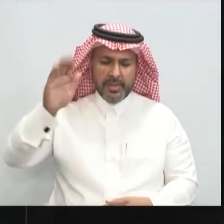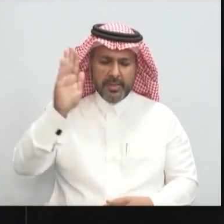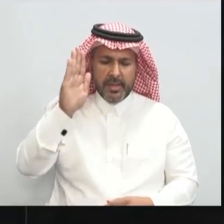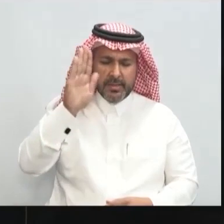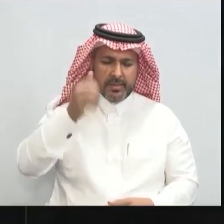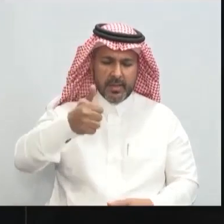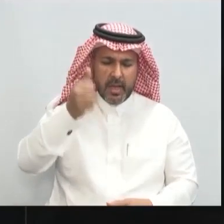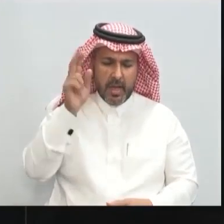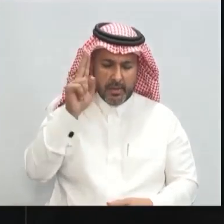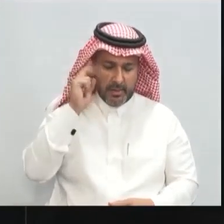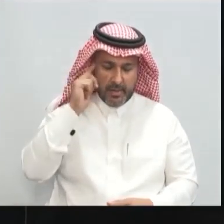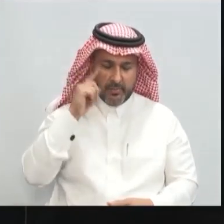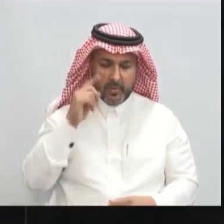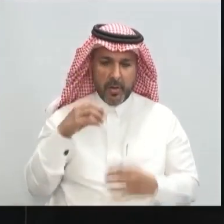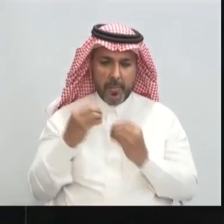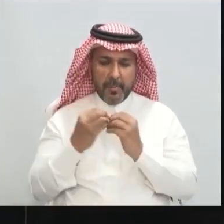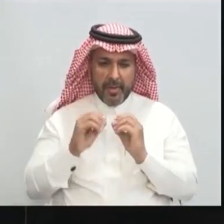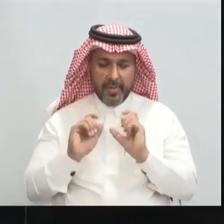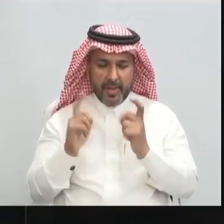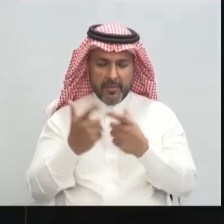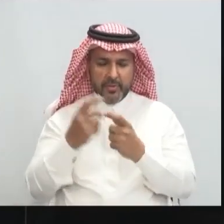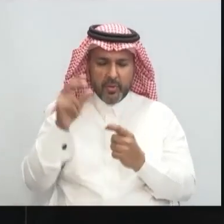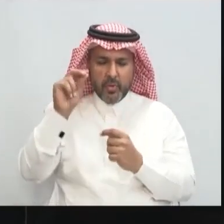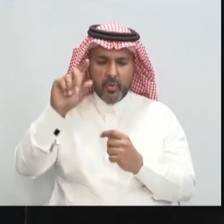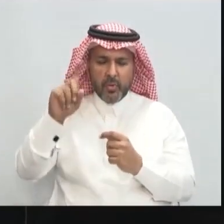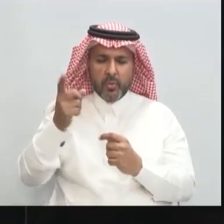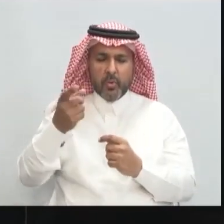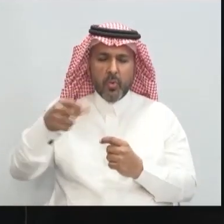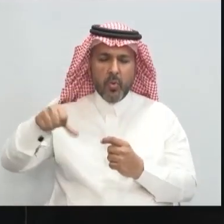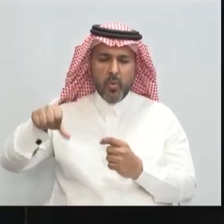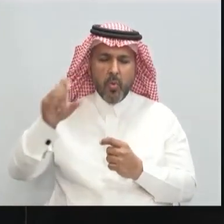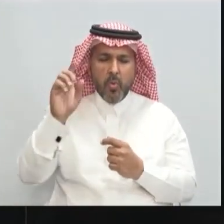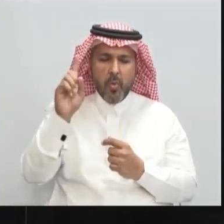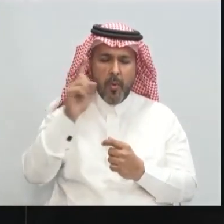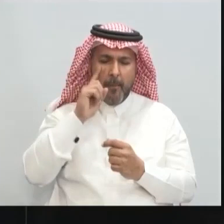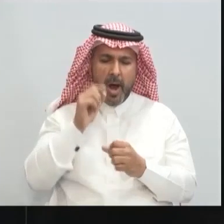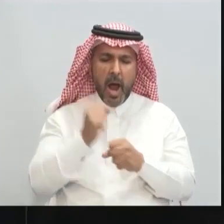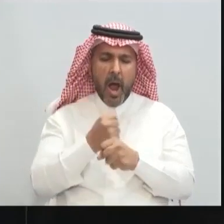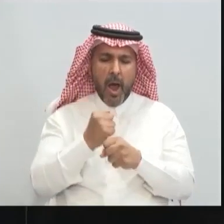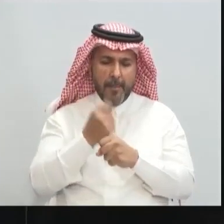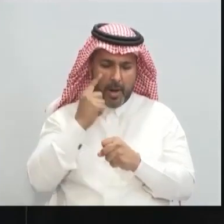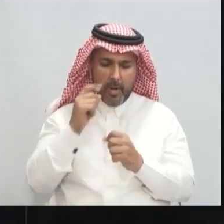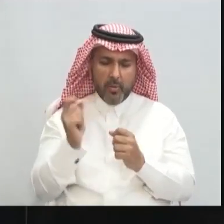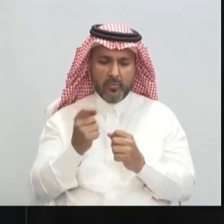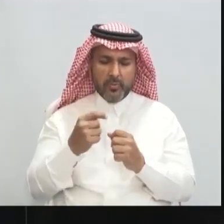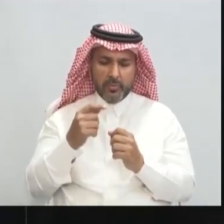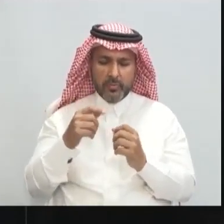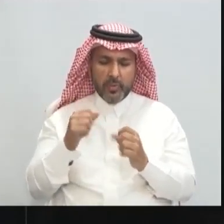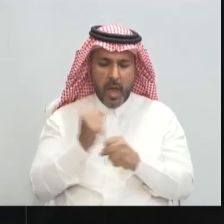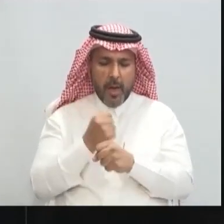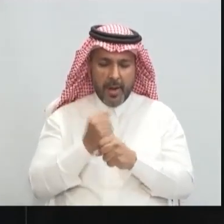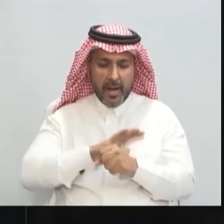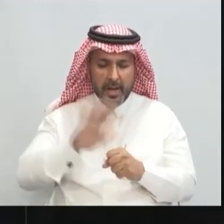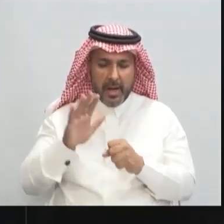التطبيقات قد تنشئ جروبات للموظفين مجموعات لمهمه معينه او قد يكون او مجموعه